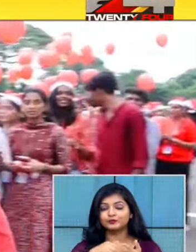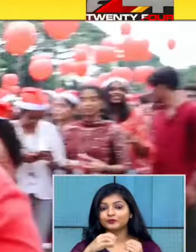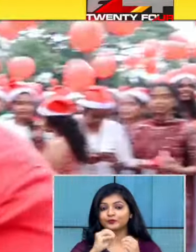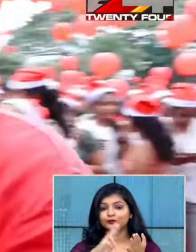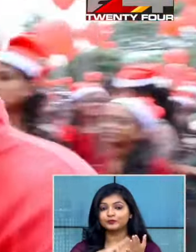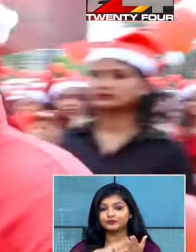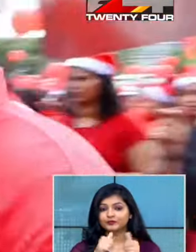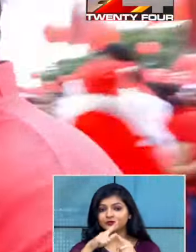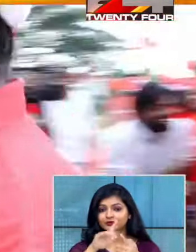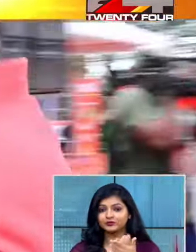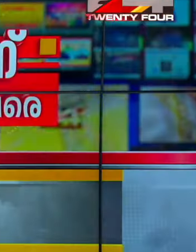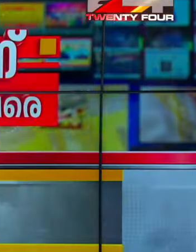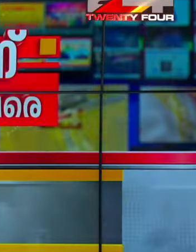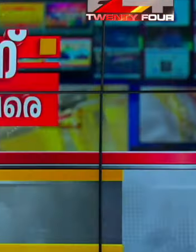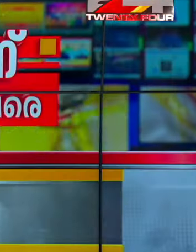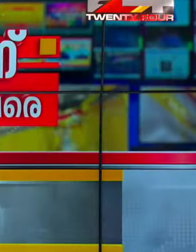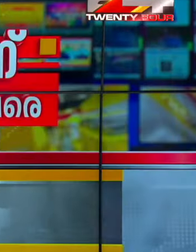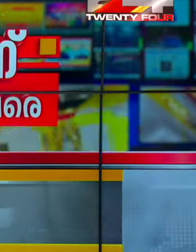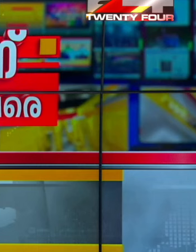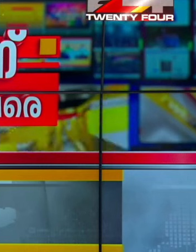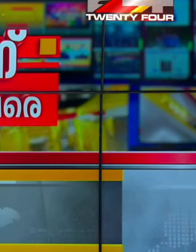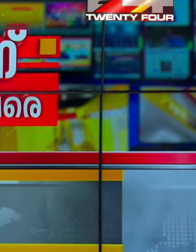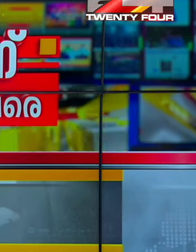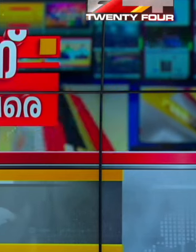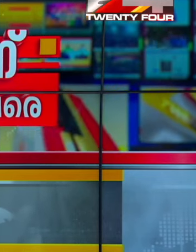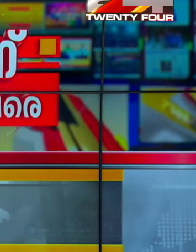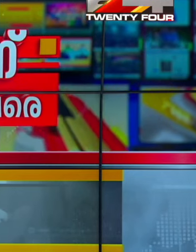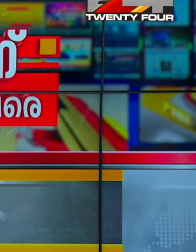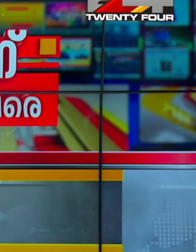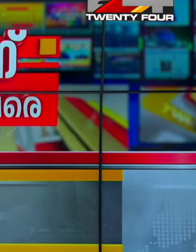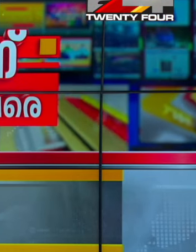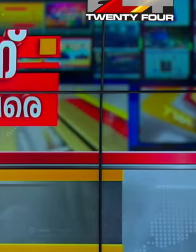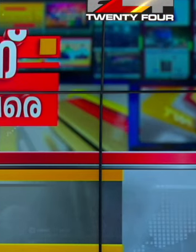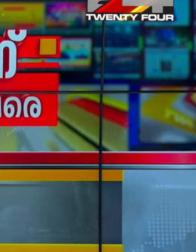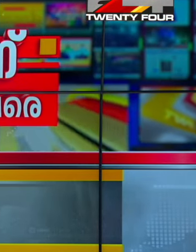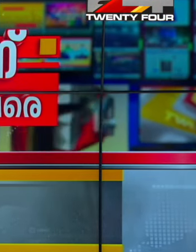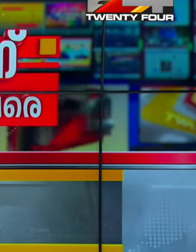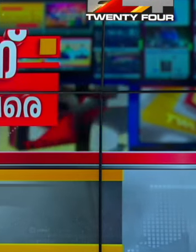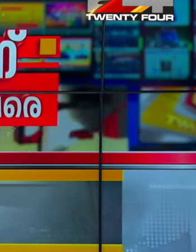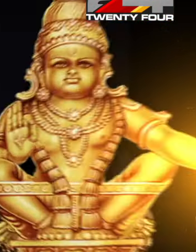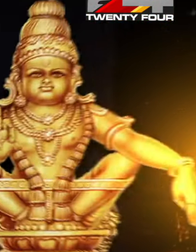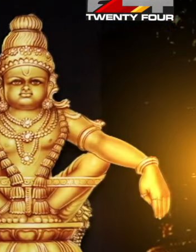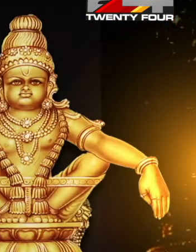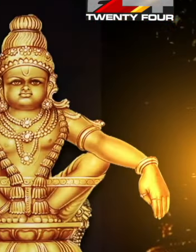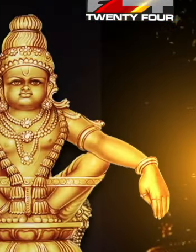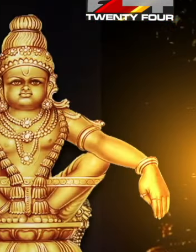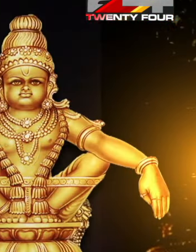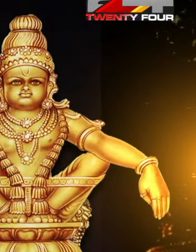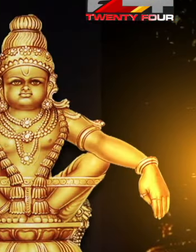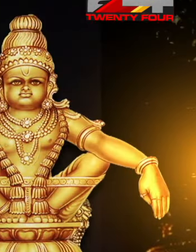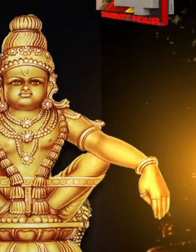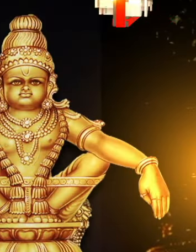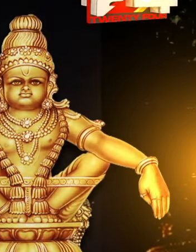നടക്കുന്ന റാലിക്കൊപ്പം നിന്നുകൊണ്ട് റിപ്പോർട്ട് ചെയ്തത്. ഇനി ശബരിമലയിൽ ഇന്നത്തെ ചടങ്ങുകൾ നോക്കാം. സൈക്കിൾ പ്യുർ